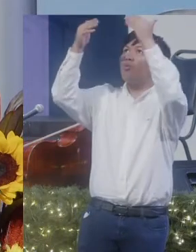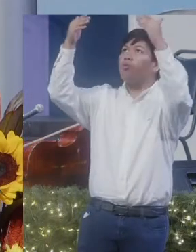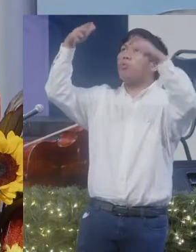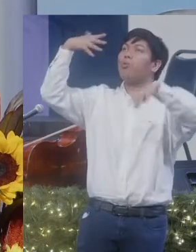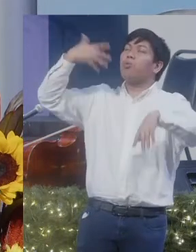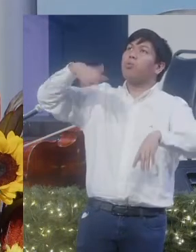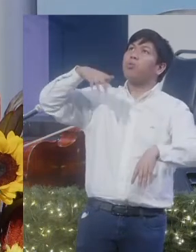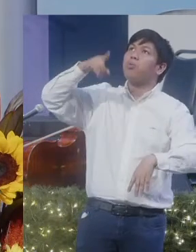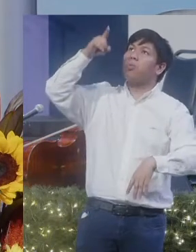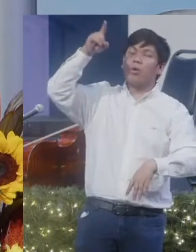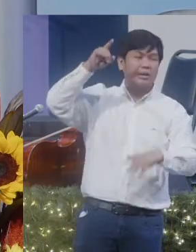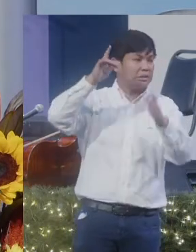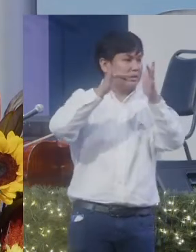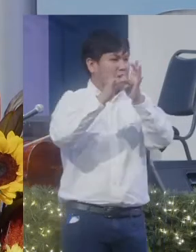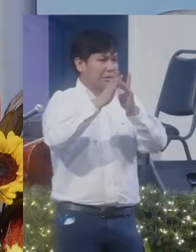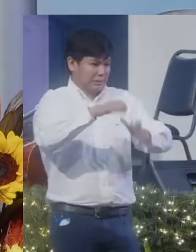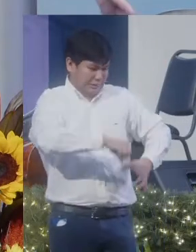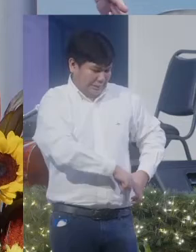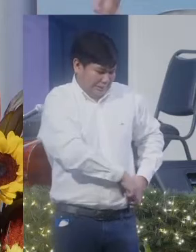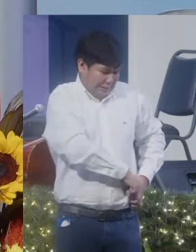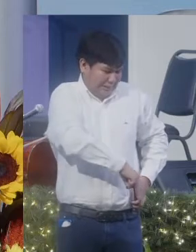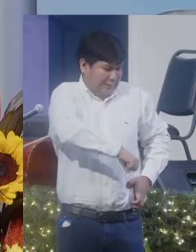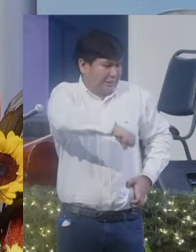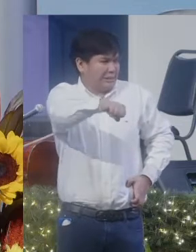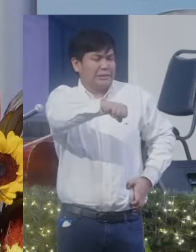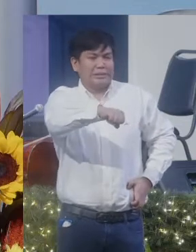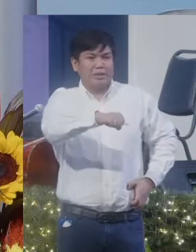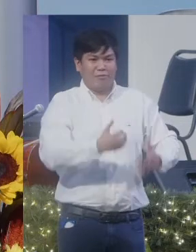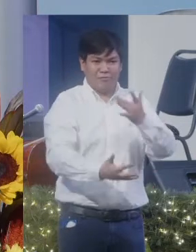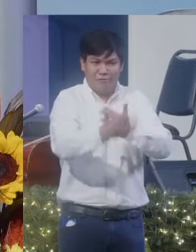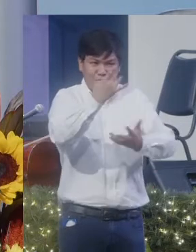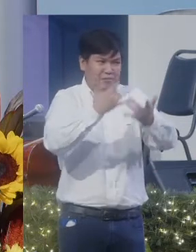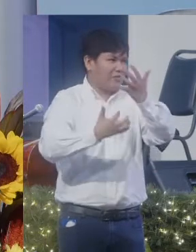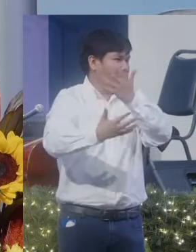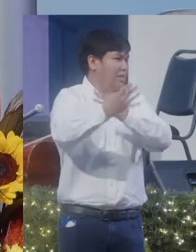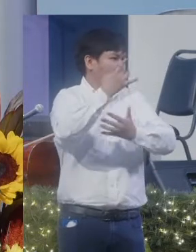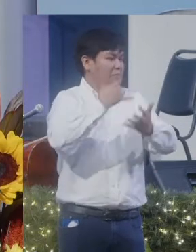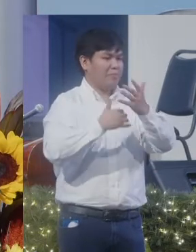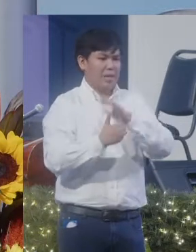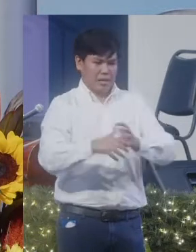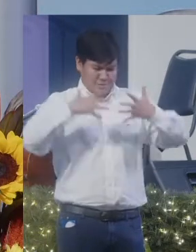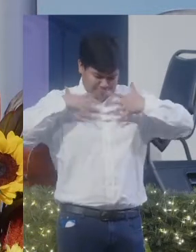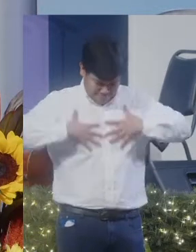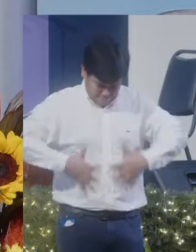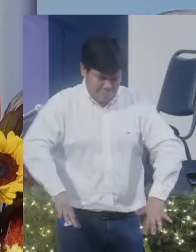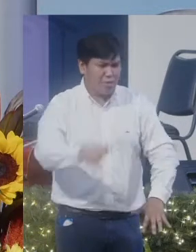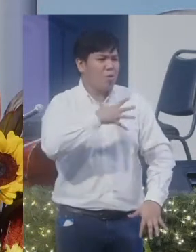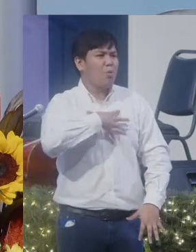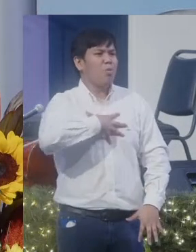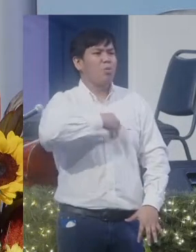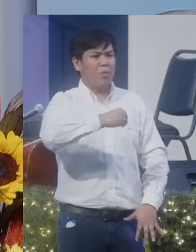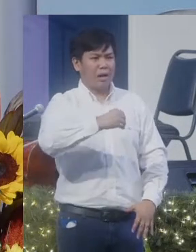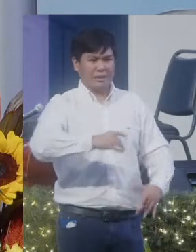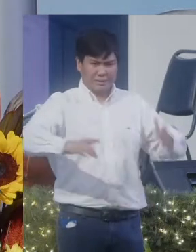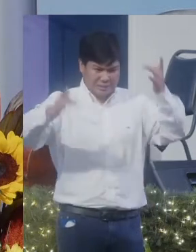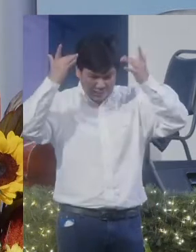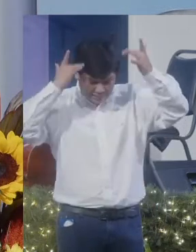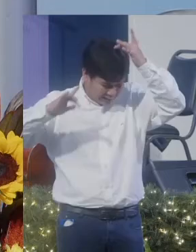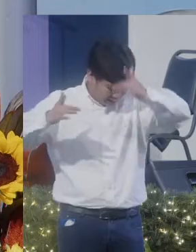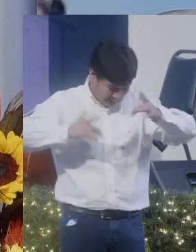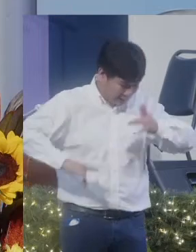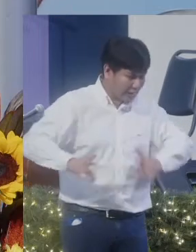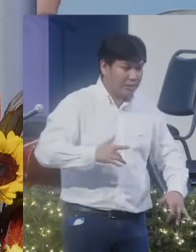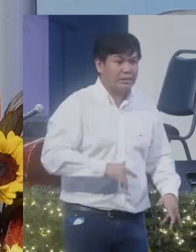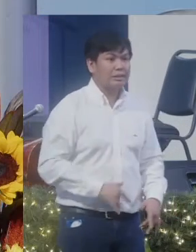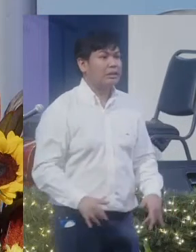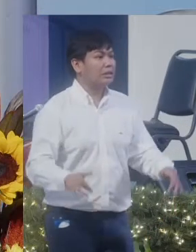with the sword coming out of his mouth, with his white hair, his glorious garb. Nung makita niya yun, when I saw him, I fell